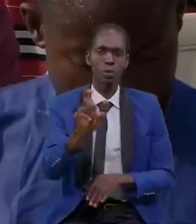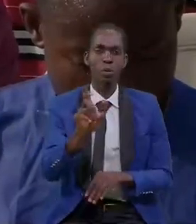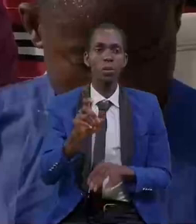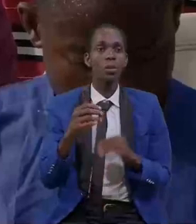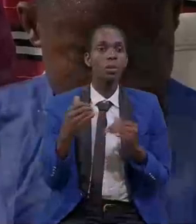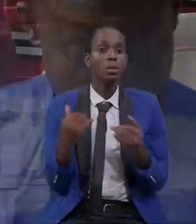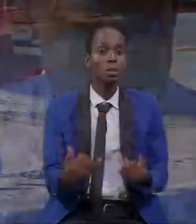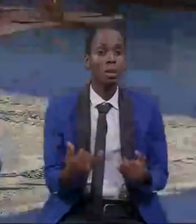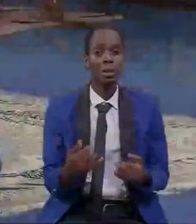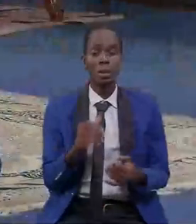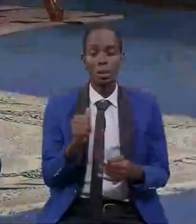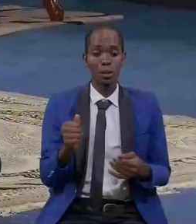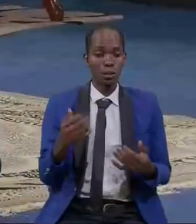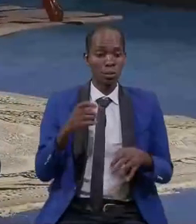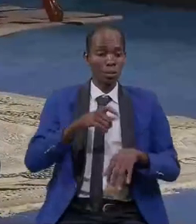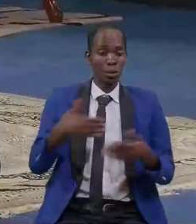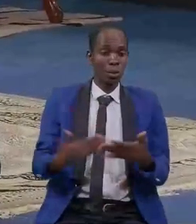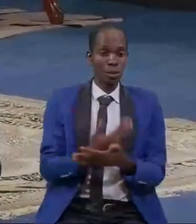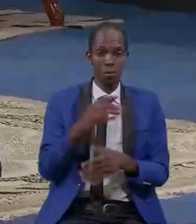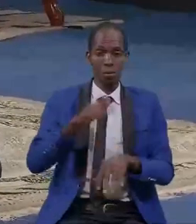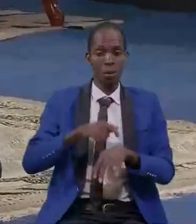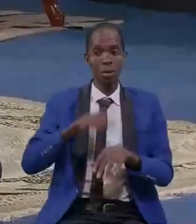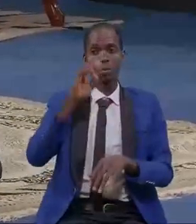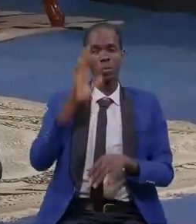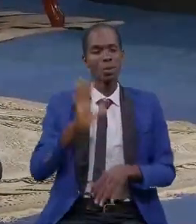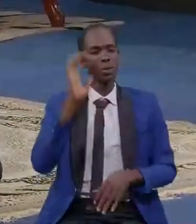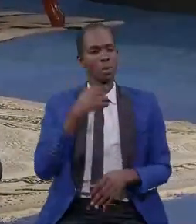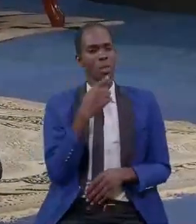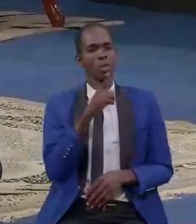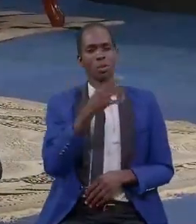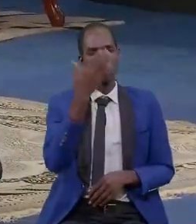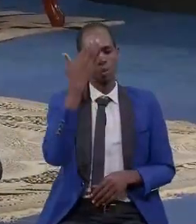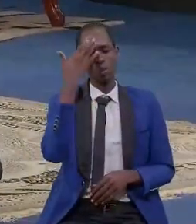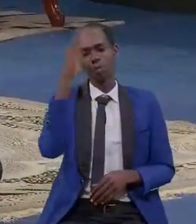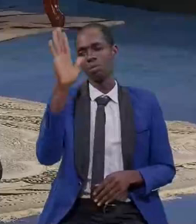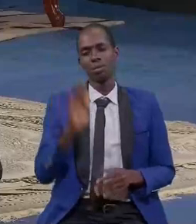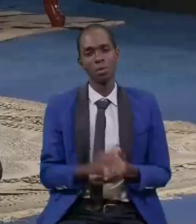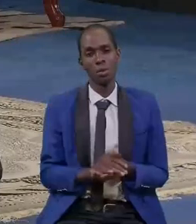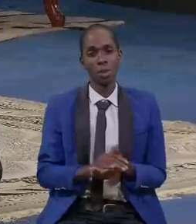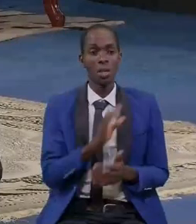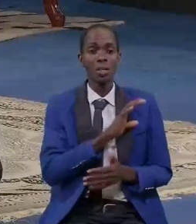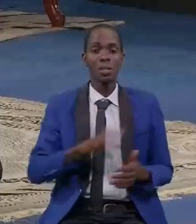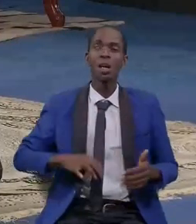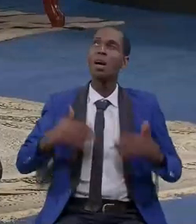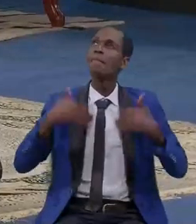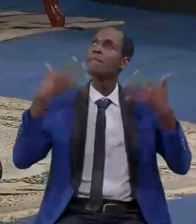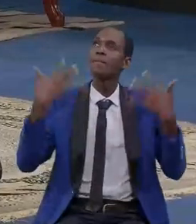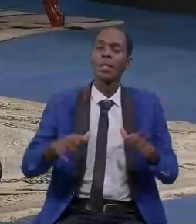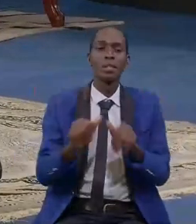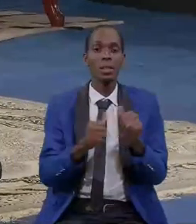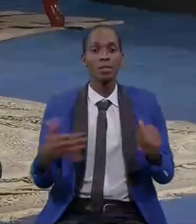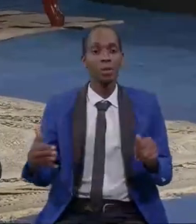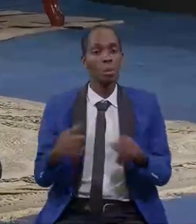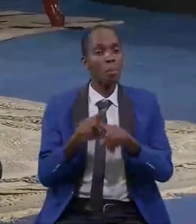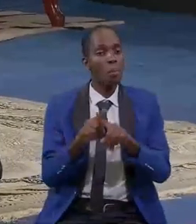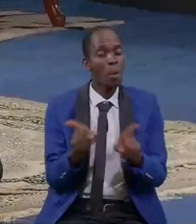Les prédicateurs de nos jours, tu ne fais rien. Christ a tout fait. Mais Pierre,